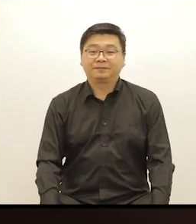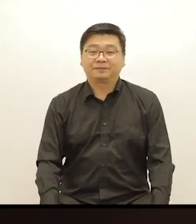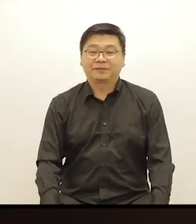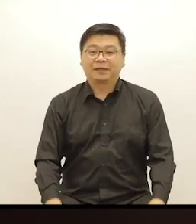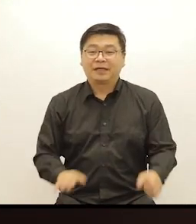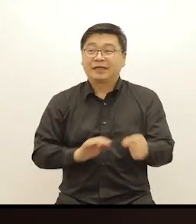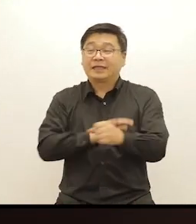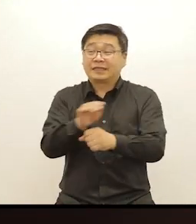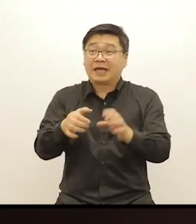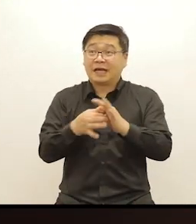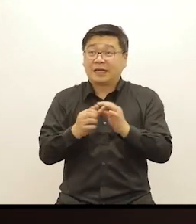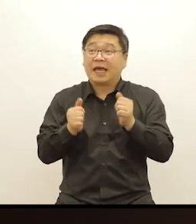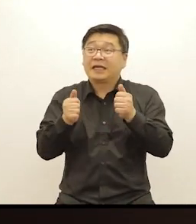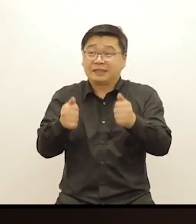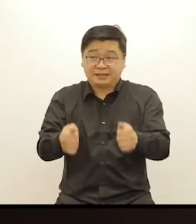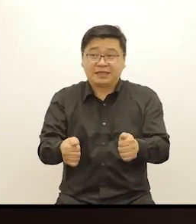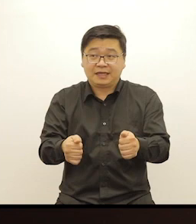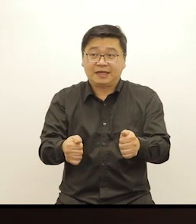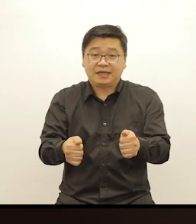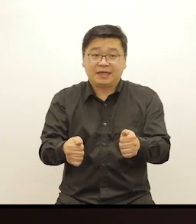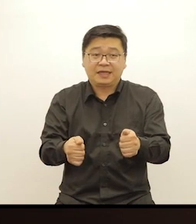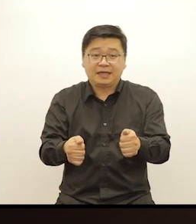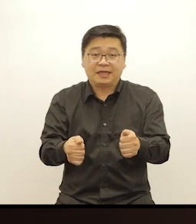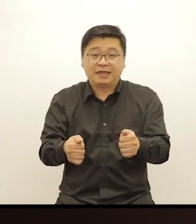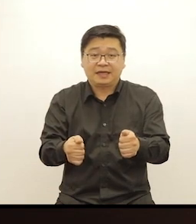사랑의 인사가 이제